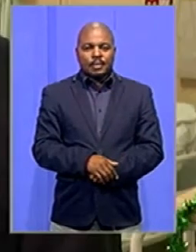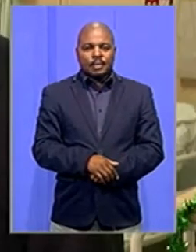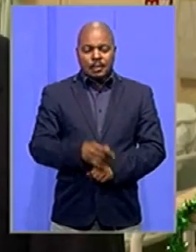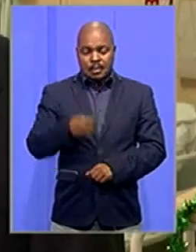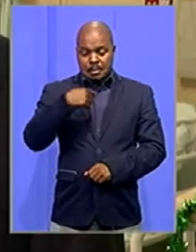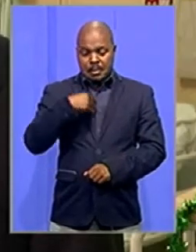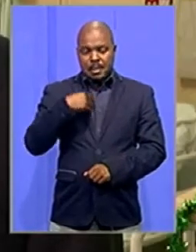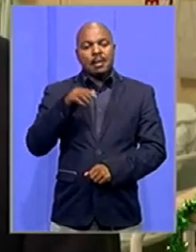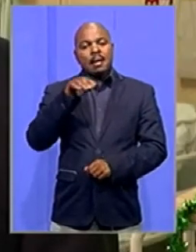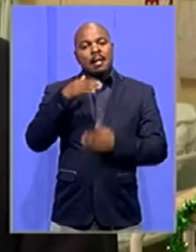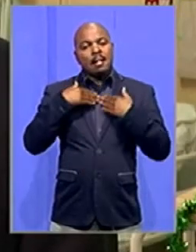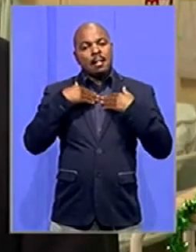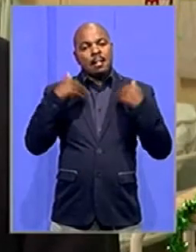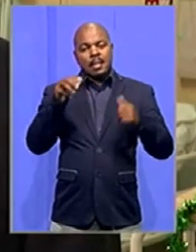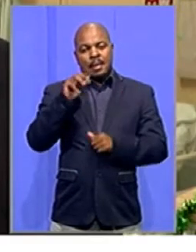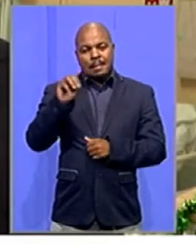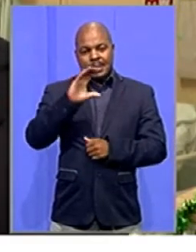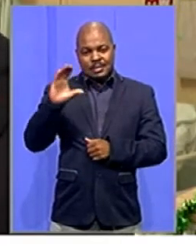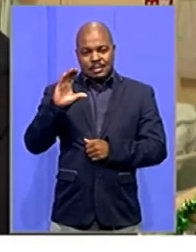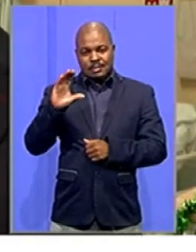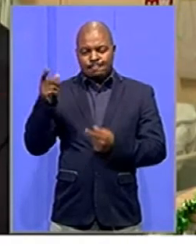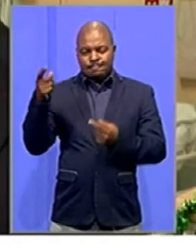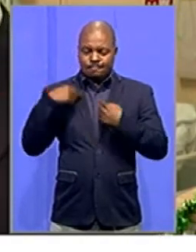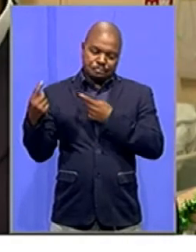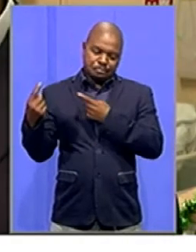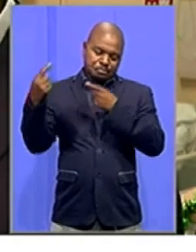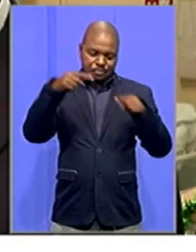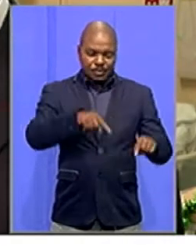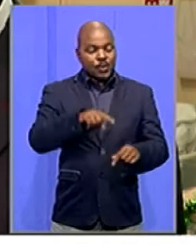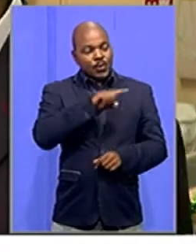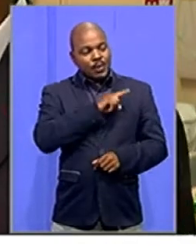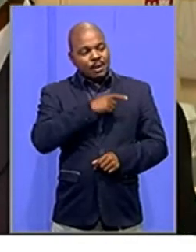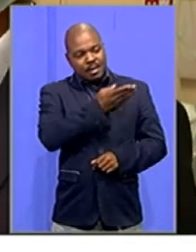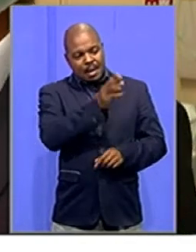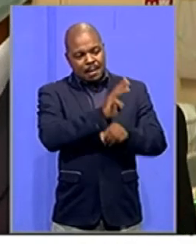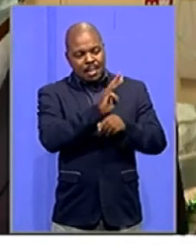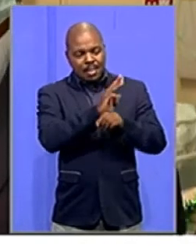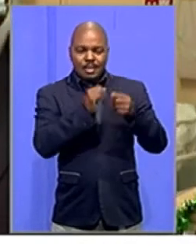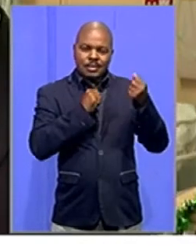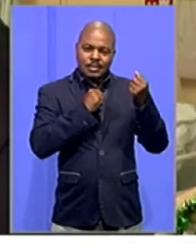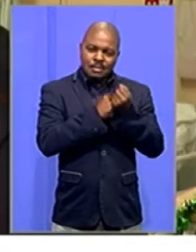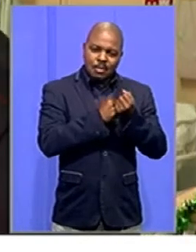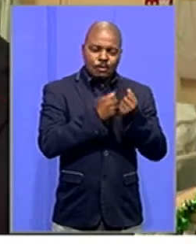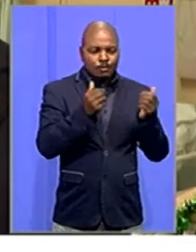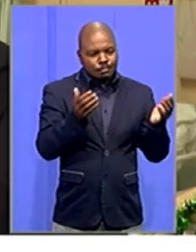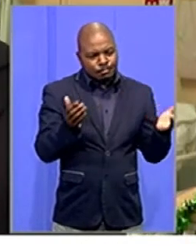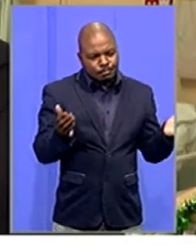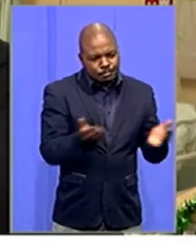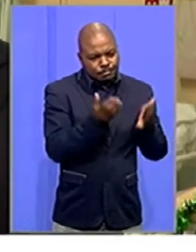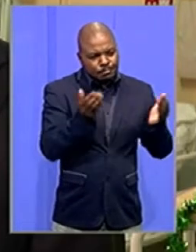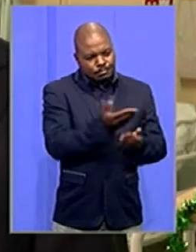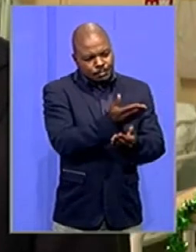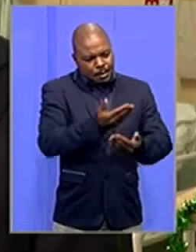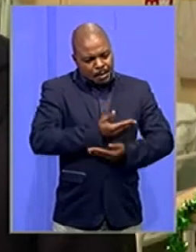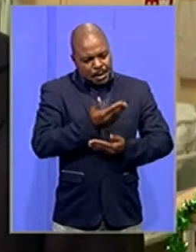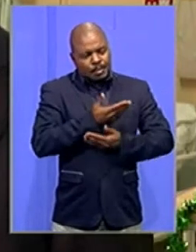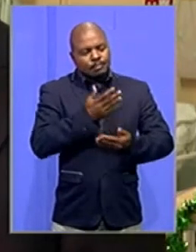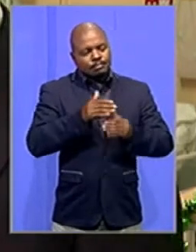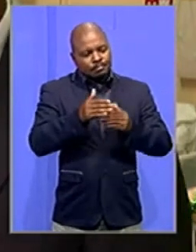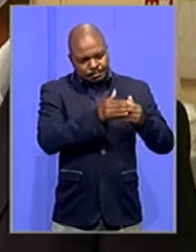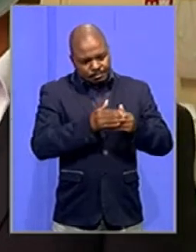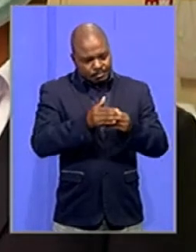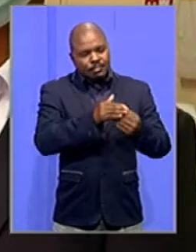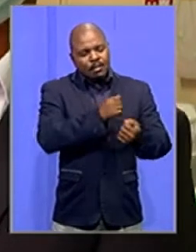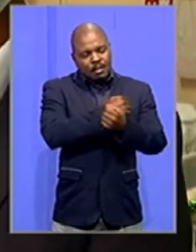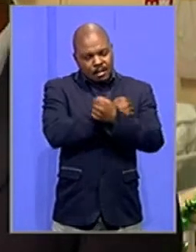wa le lefapha la maphelo ke tlela go tla go tla go tla go ba tshegetsa ke ba rotloetse bomme bano gore ba tlhokomele bana bano ba ba fe lerato